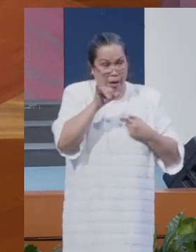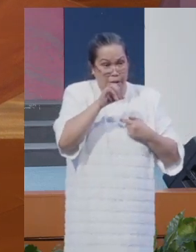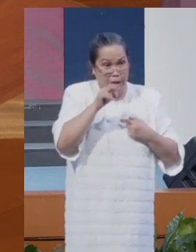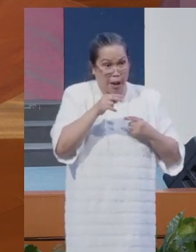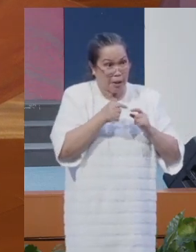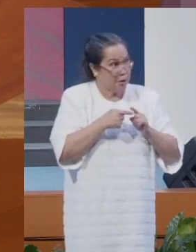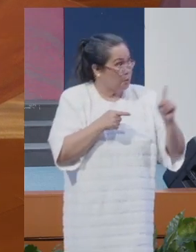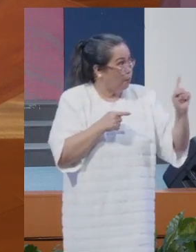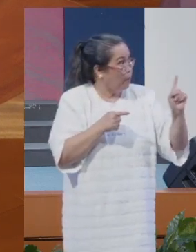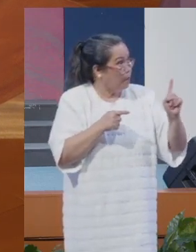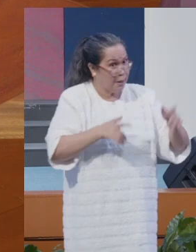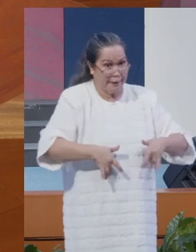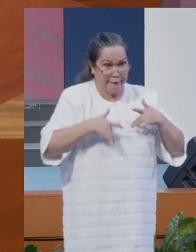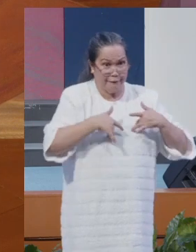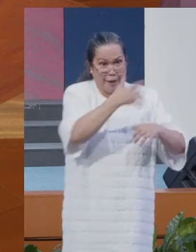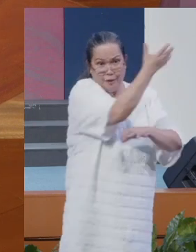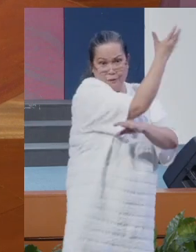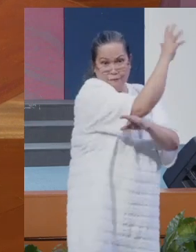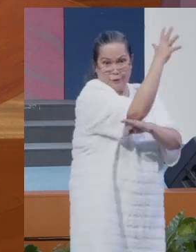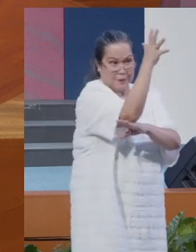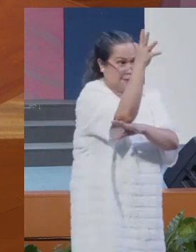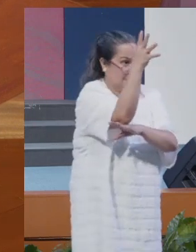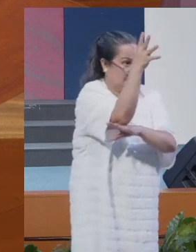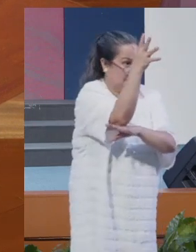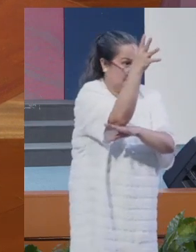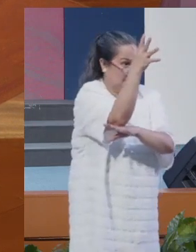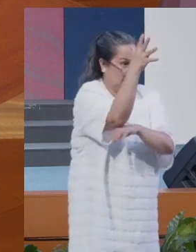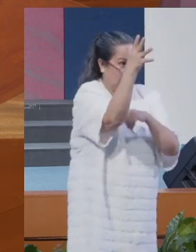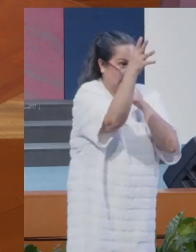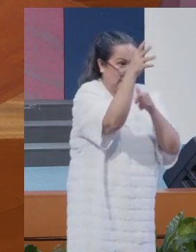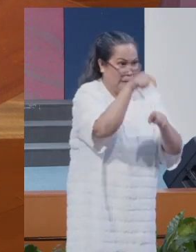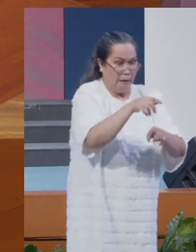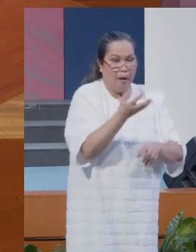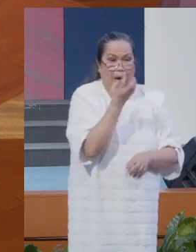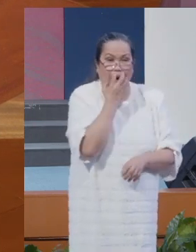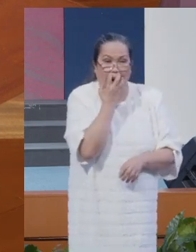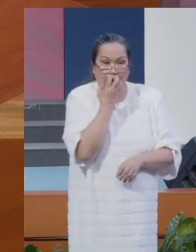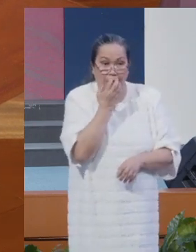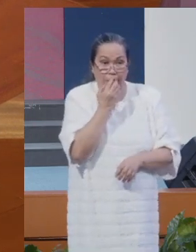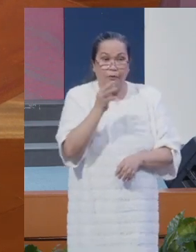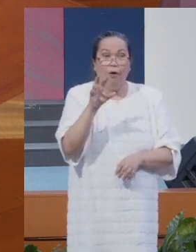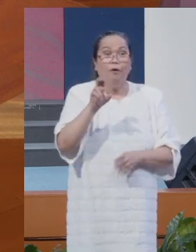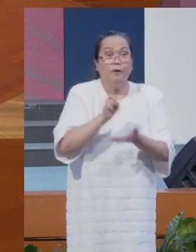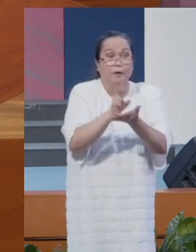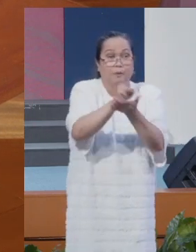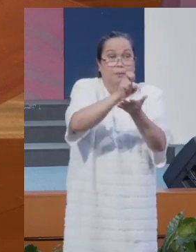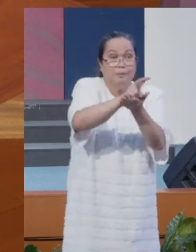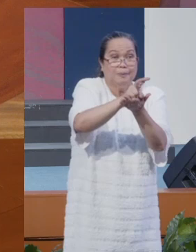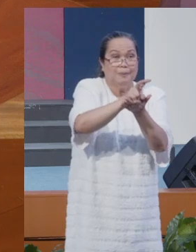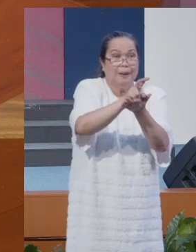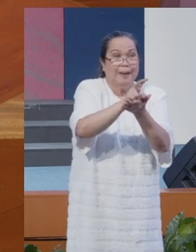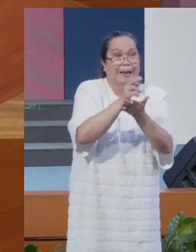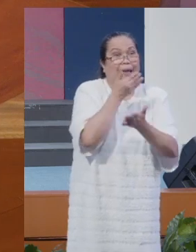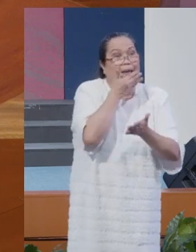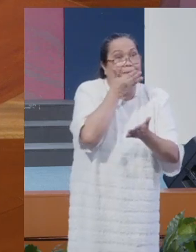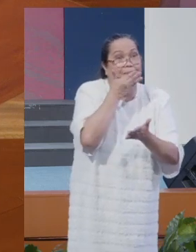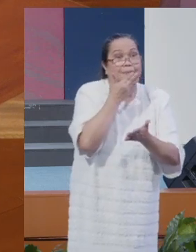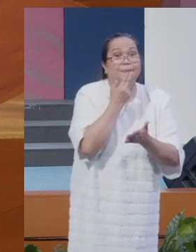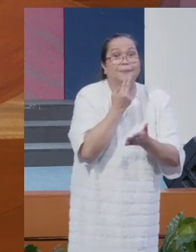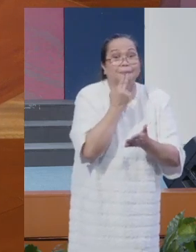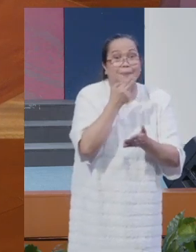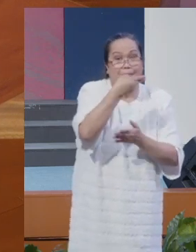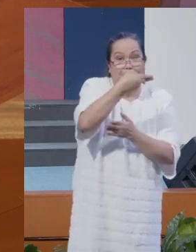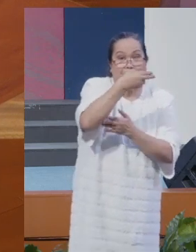ilang siya, nasa wilderness siya, at siya ay kumakain ng locust and wild honey. Ngayon, para sa